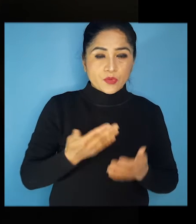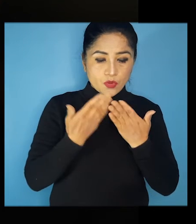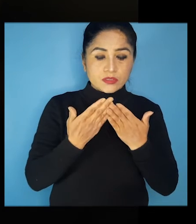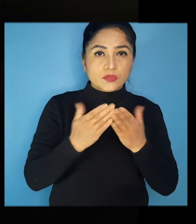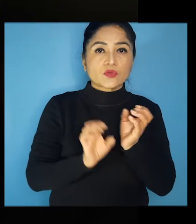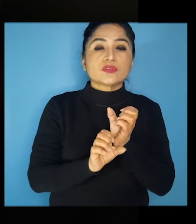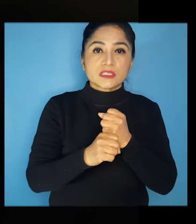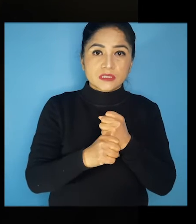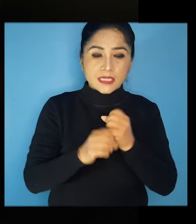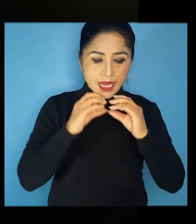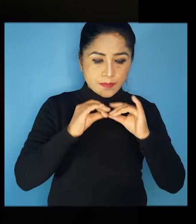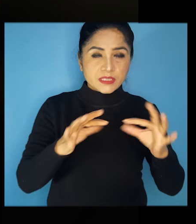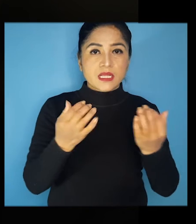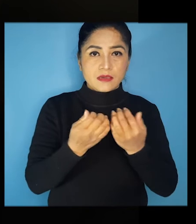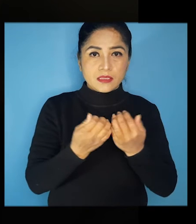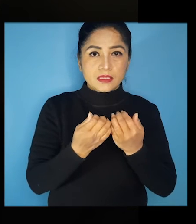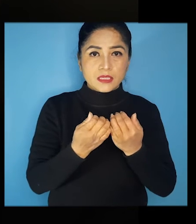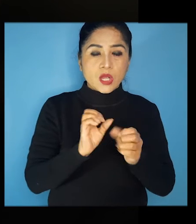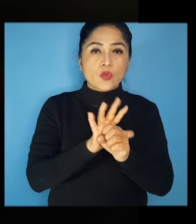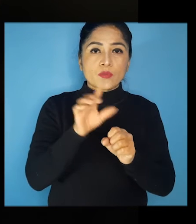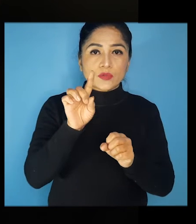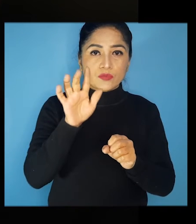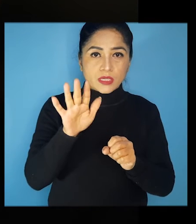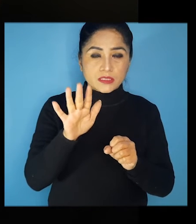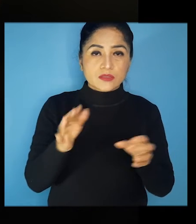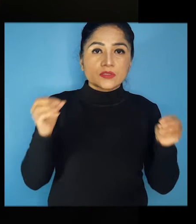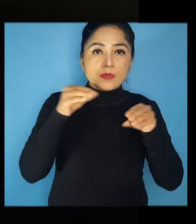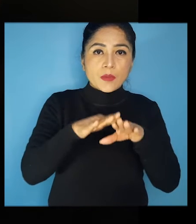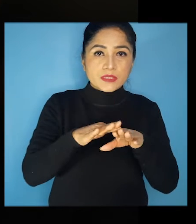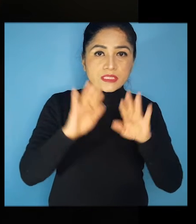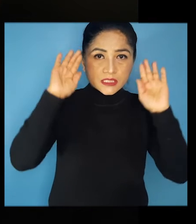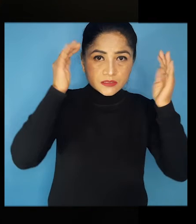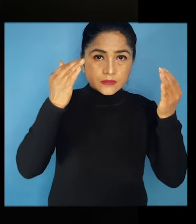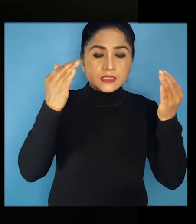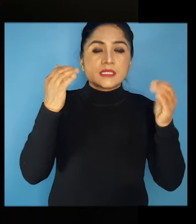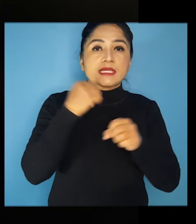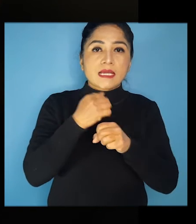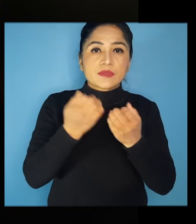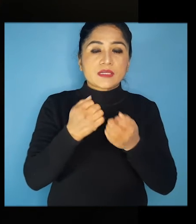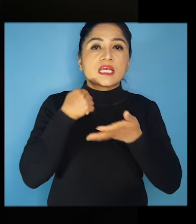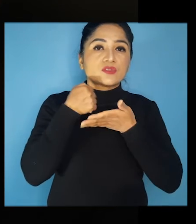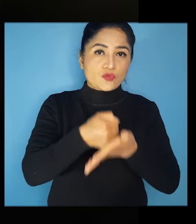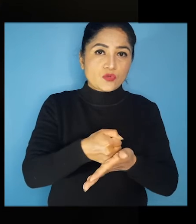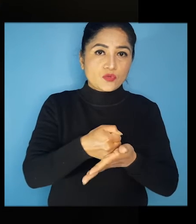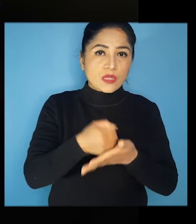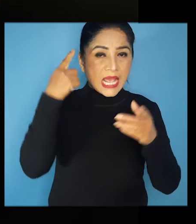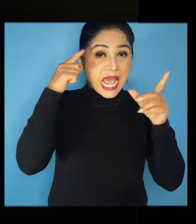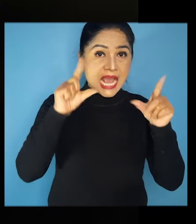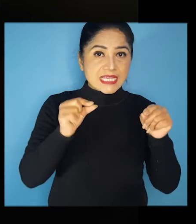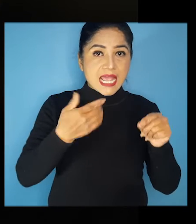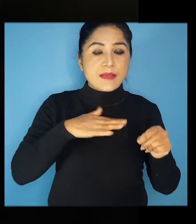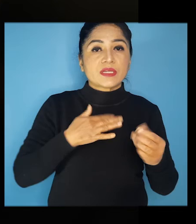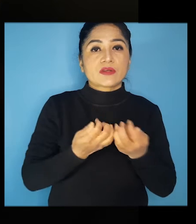अध्ययनको निष्कर्षलाई प्रचार प्रसार गर्दा कोभिड 19 को समावेशी प्रति कार्य बनाउनका लागि सहयोग पुग्ने आशा